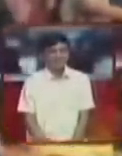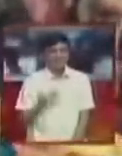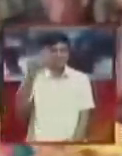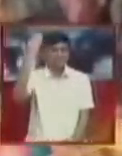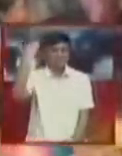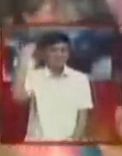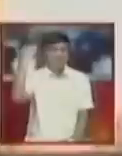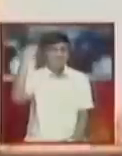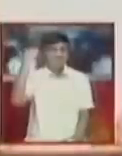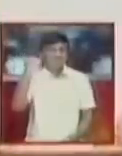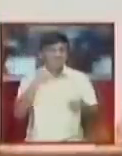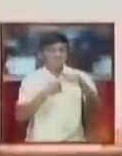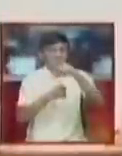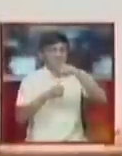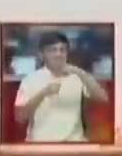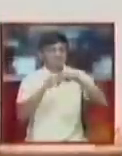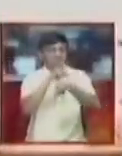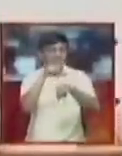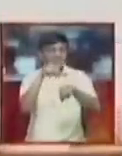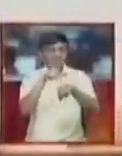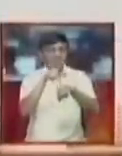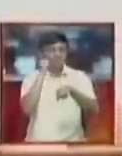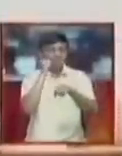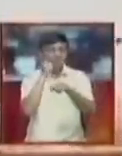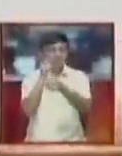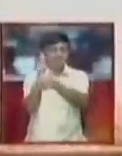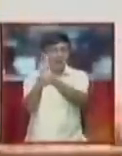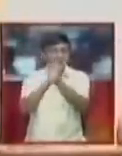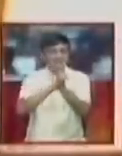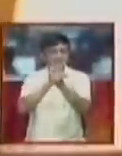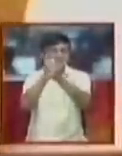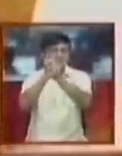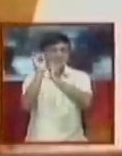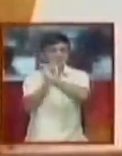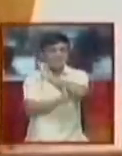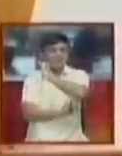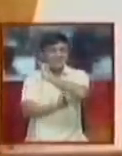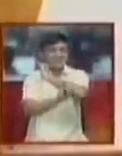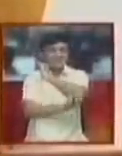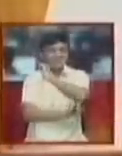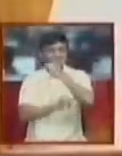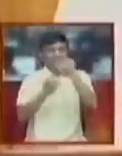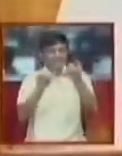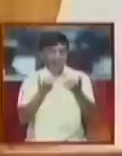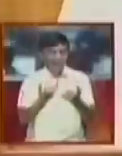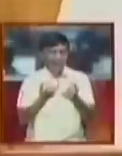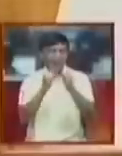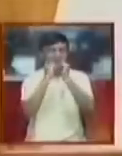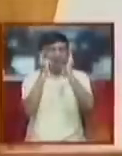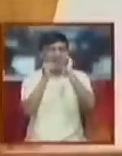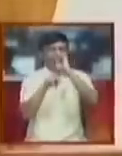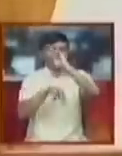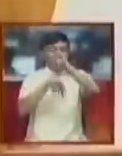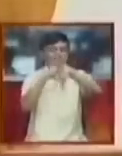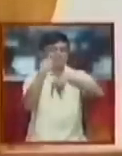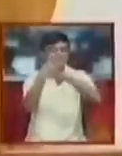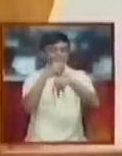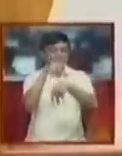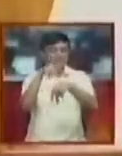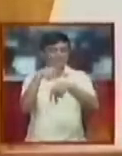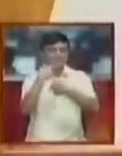Kung dati po, tayo ang laging nangungutang, ngayon hindi po birong tayo na ang nagpapautang.